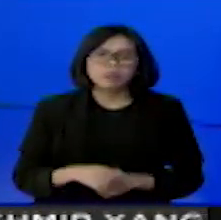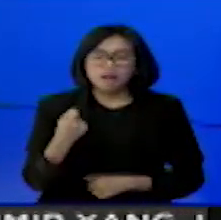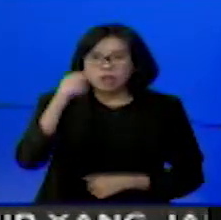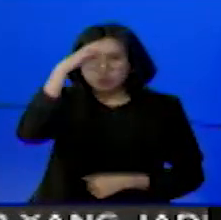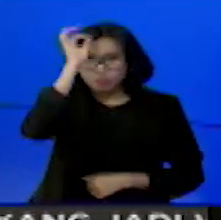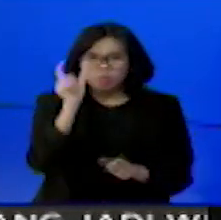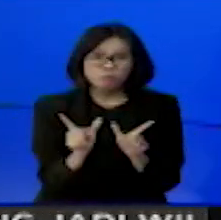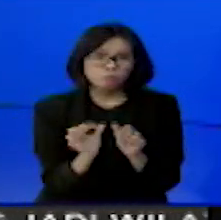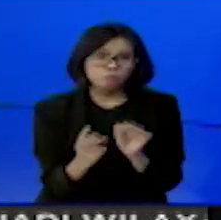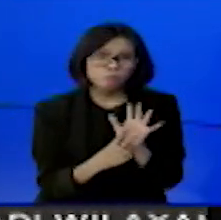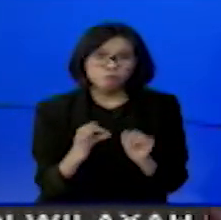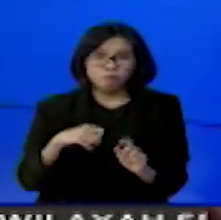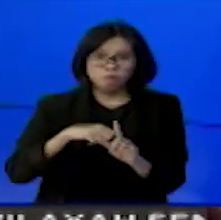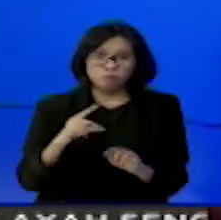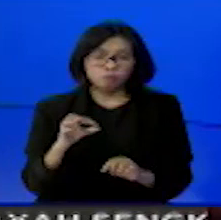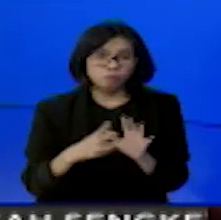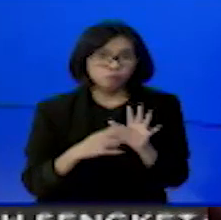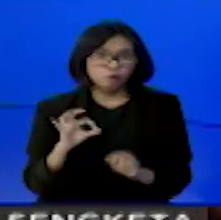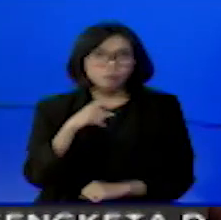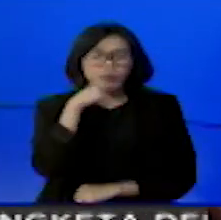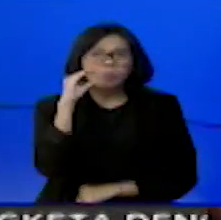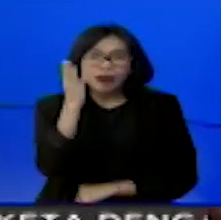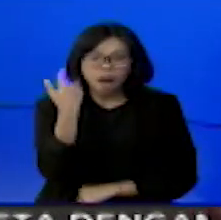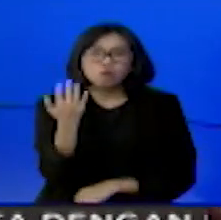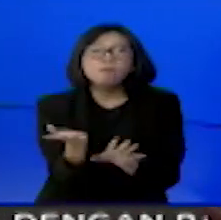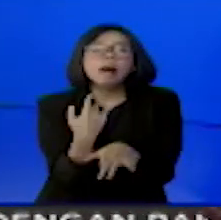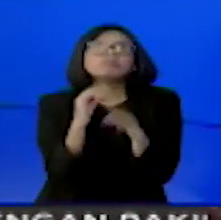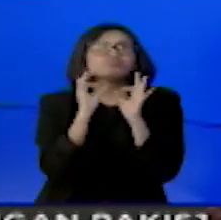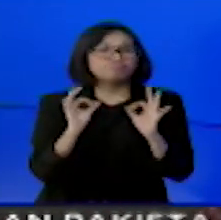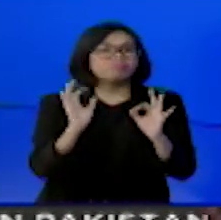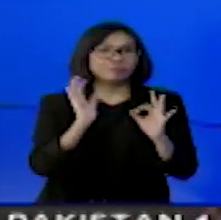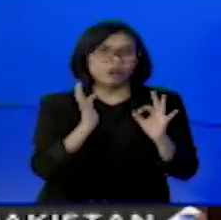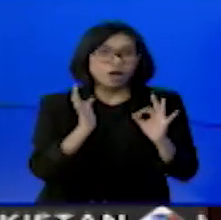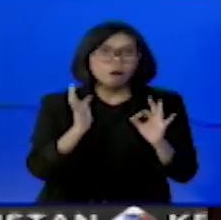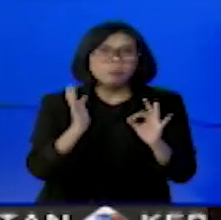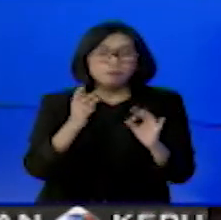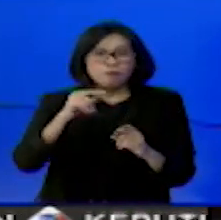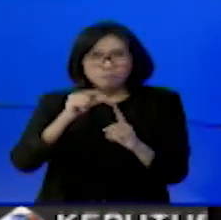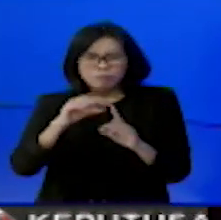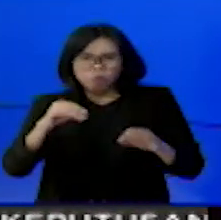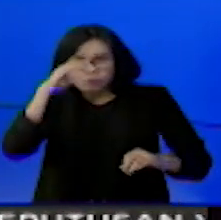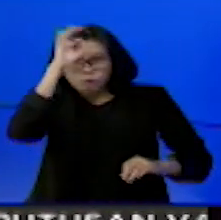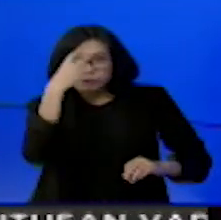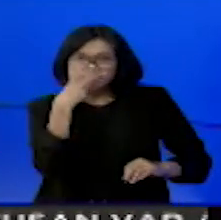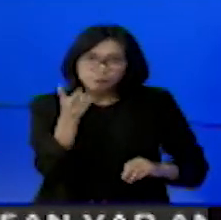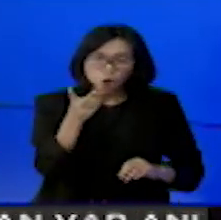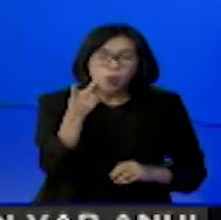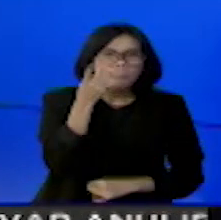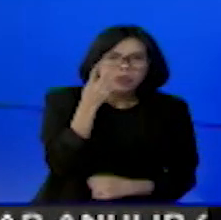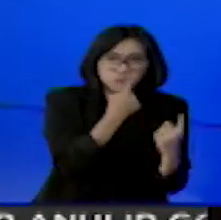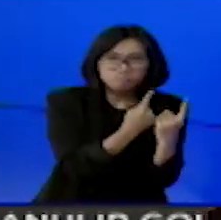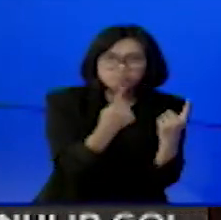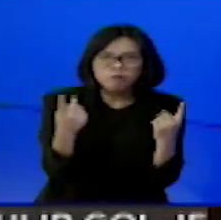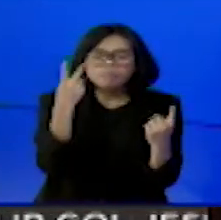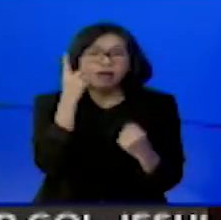Pelayanan publik di Polsek Wonokromo Minggu pagi kembali dibuka normal. Petugas Sentra Pelayanan Kepolisian Terpadu juga melaksanakan piket penjagaan di